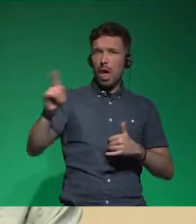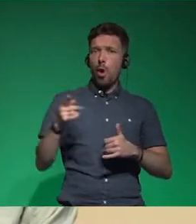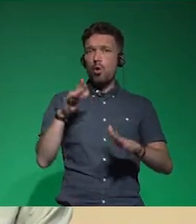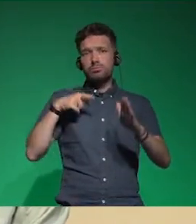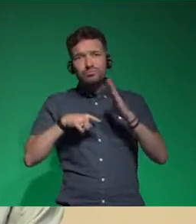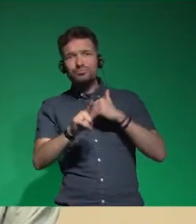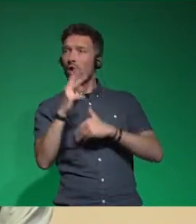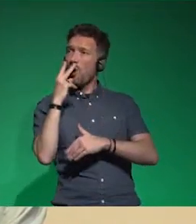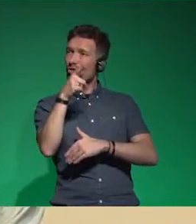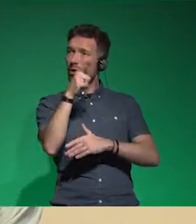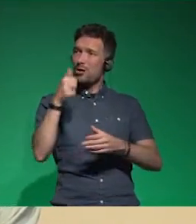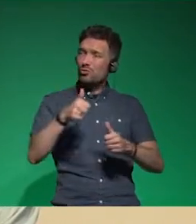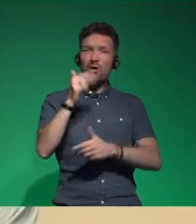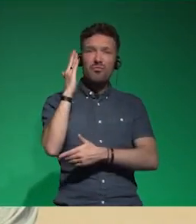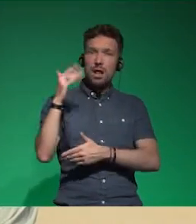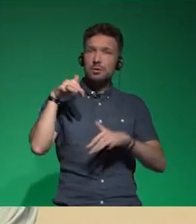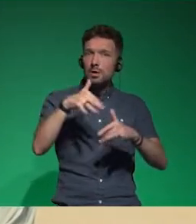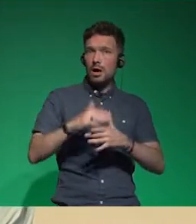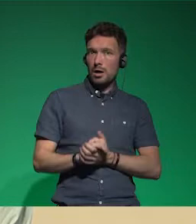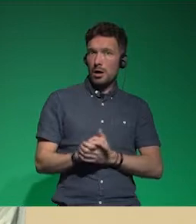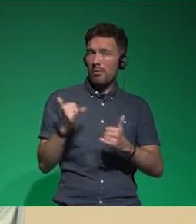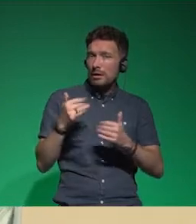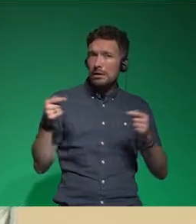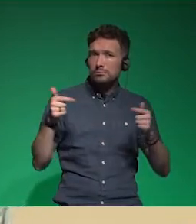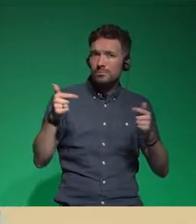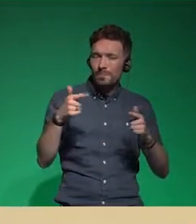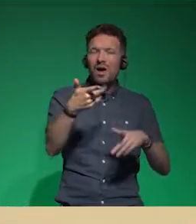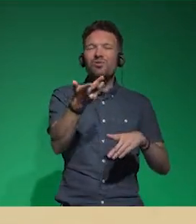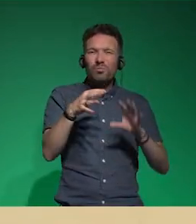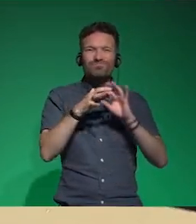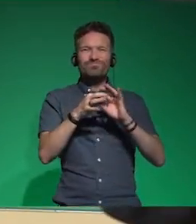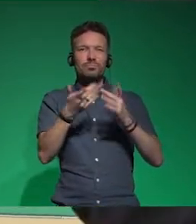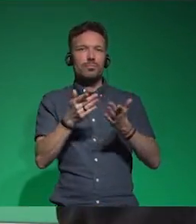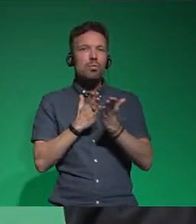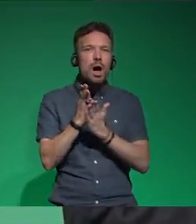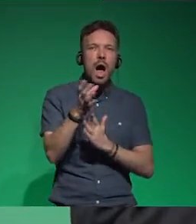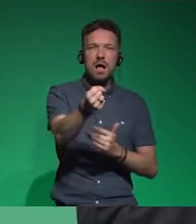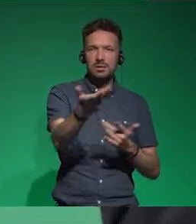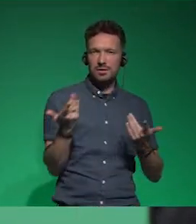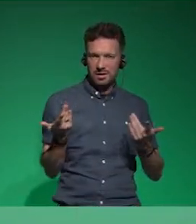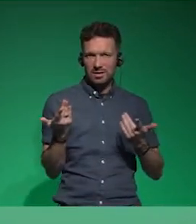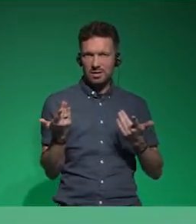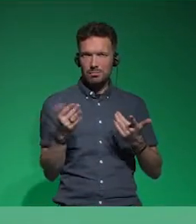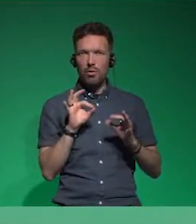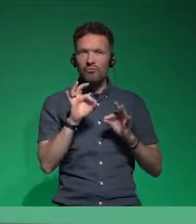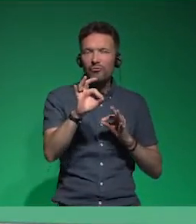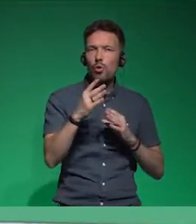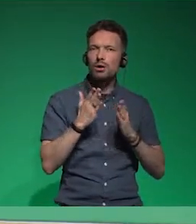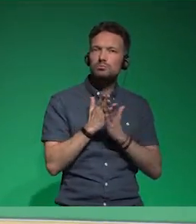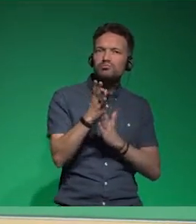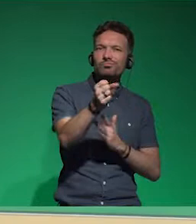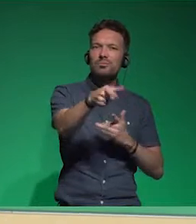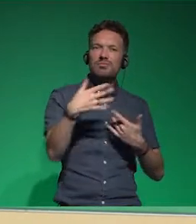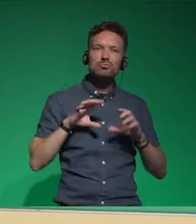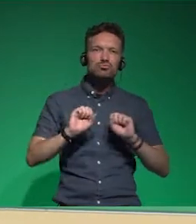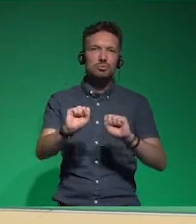Und das ist letztlich der Grundsatz der Nachhaltigkeit, der uns bis heute leitet und ein ganz zentrales